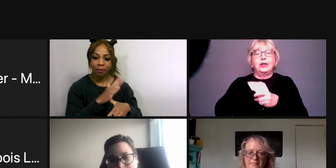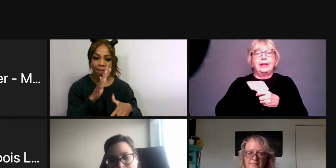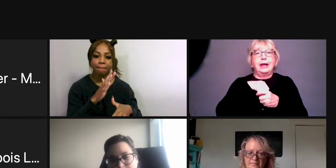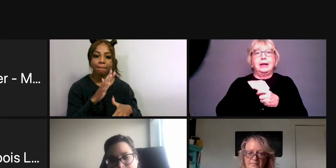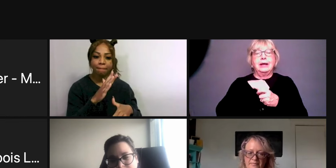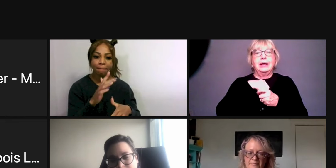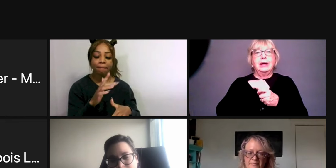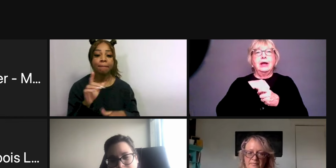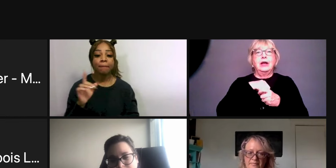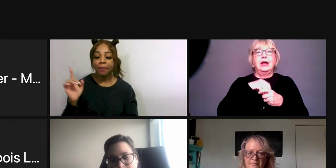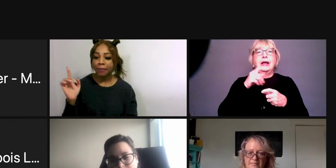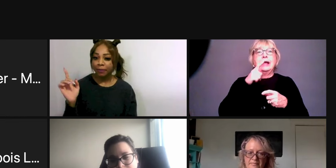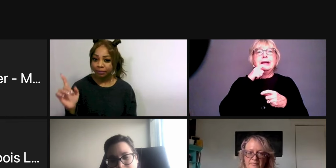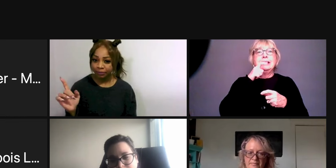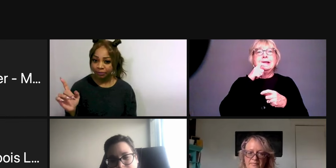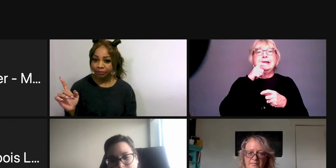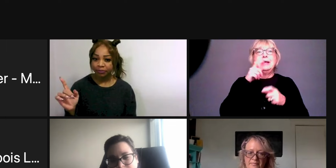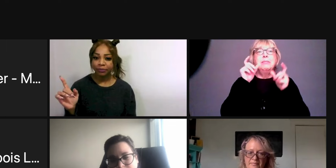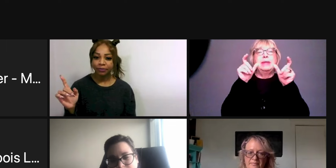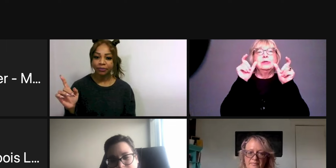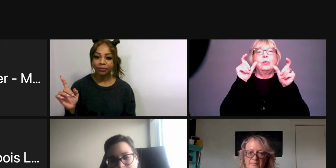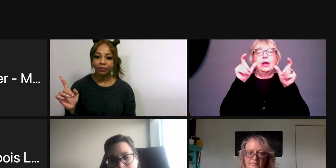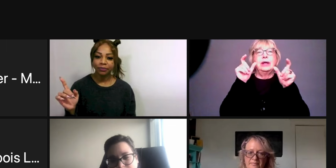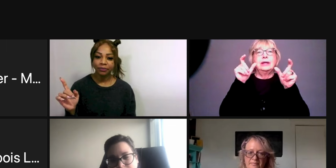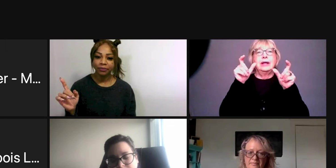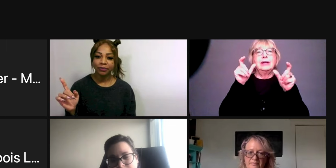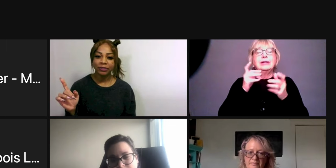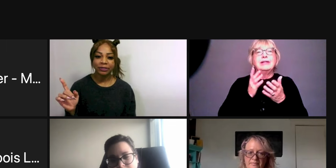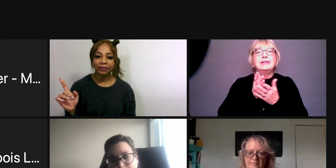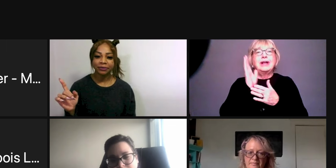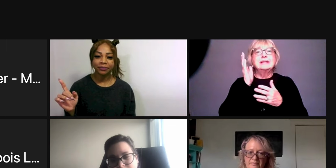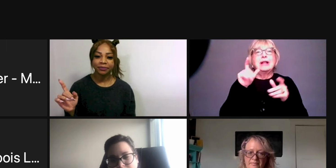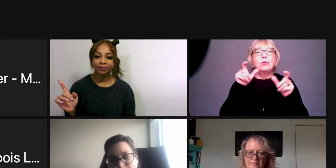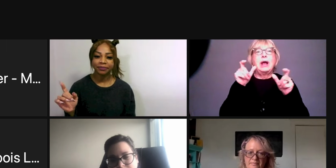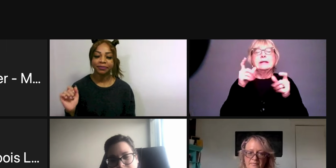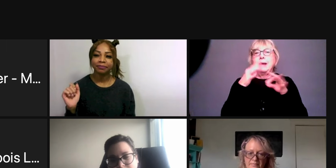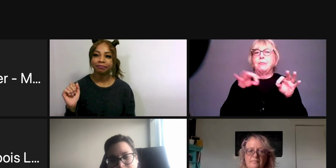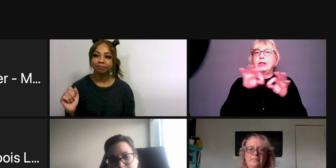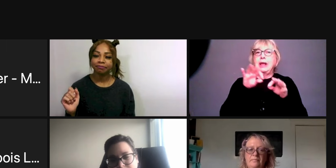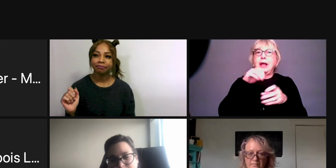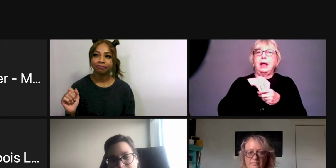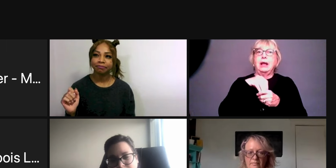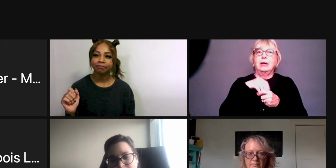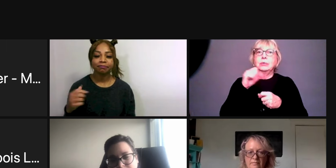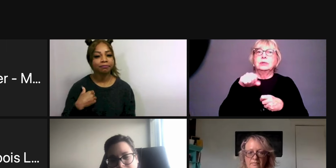le plaidoyer est très important donc la défense des droits très important ceci dit